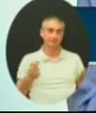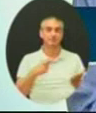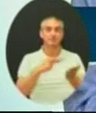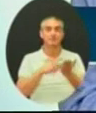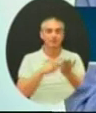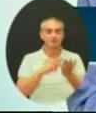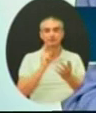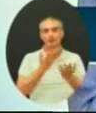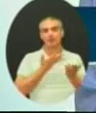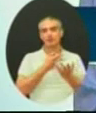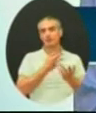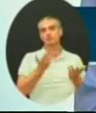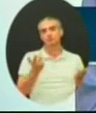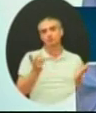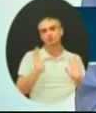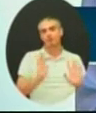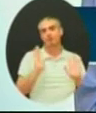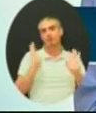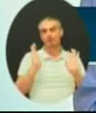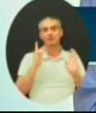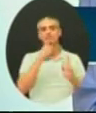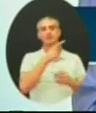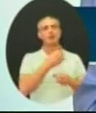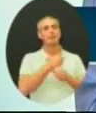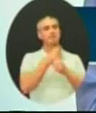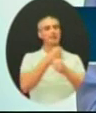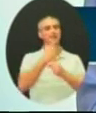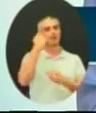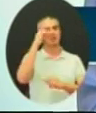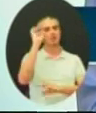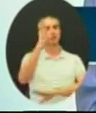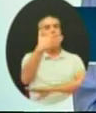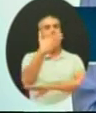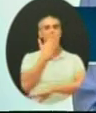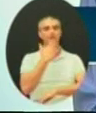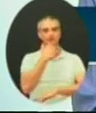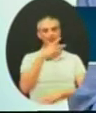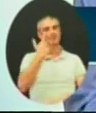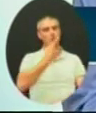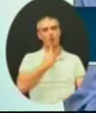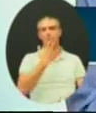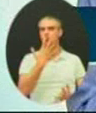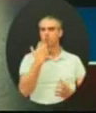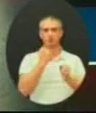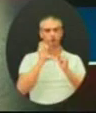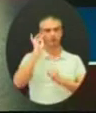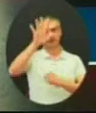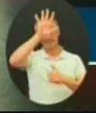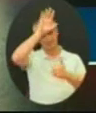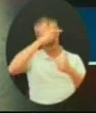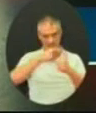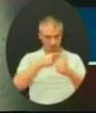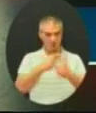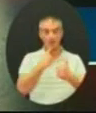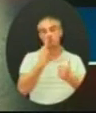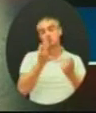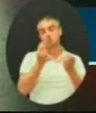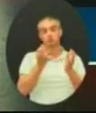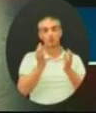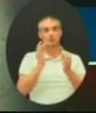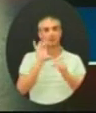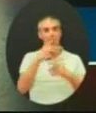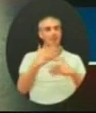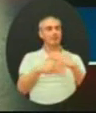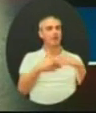ולכן צריך להתייחס להם בצורה הזאת. היא מייצג את העמדה של מדינת ישראל, יהיו שם אמירות קשות נגד איראן, יהיו שם אמירות מסוימות כלפי